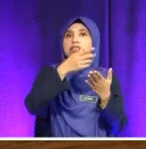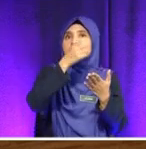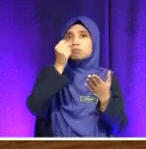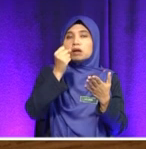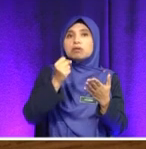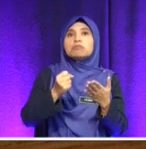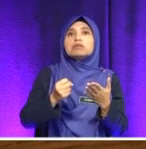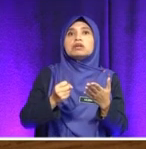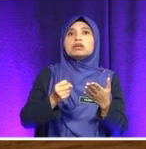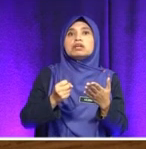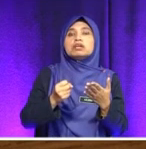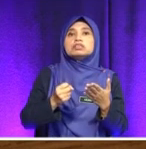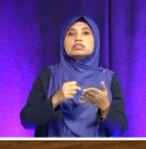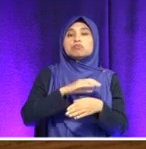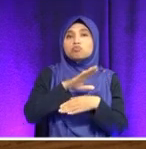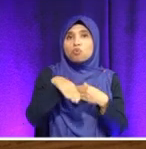kena